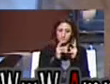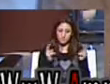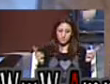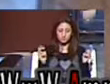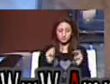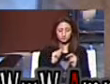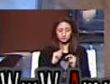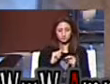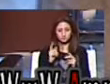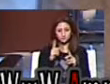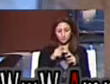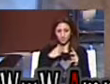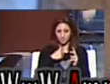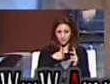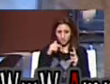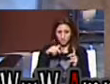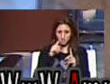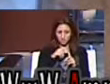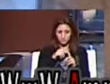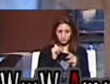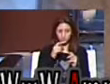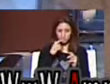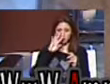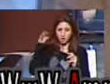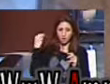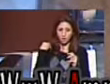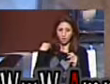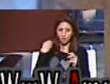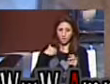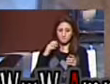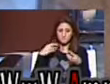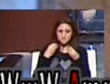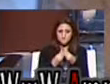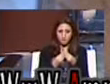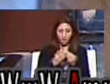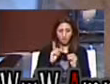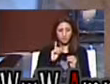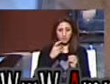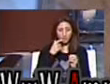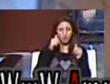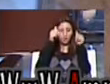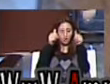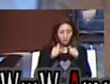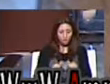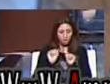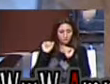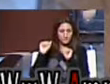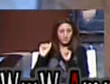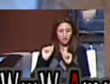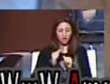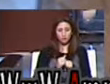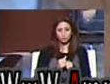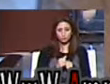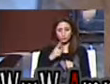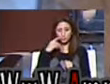منها اننا لم توجه لنا الدعوه للمشاركه في اتخاذ مثل هذا القرار، تمام، مثلما لم